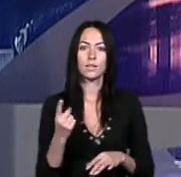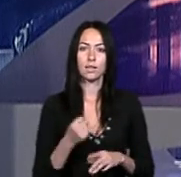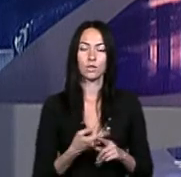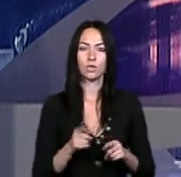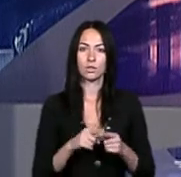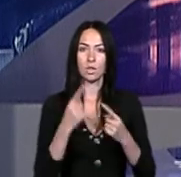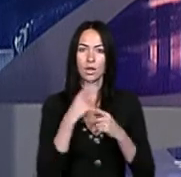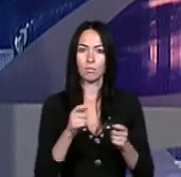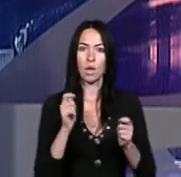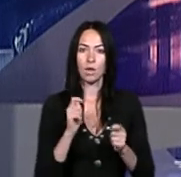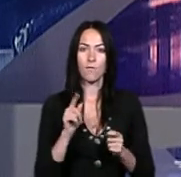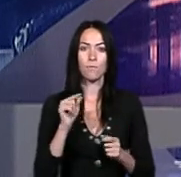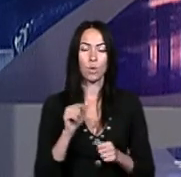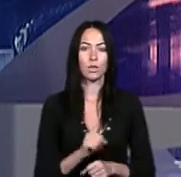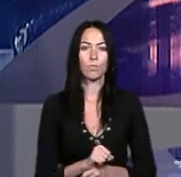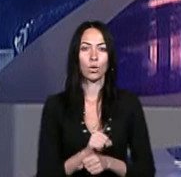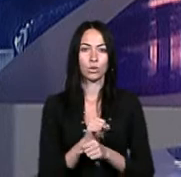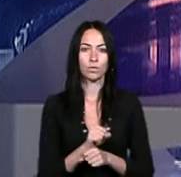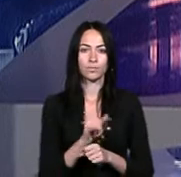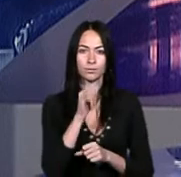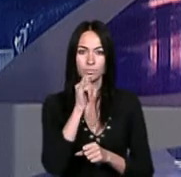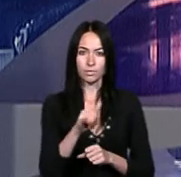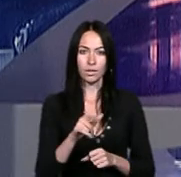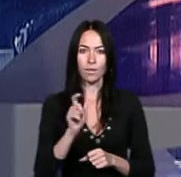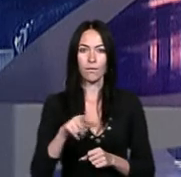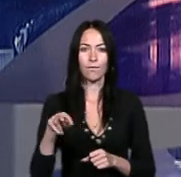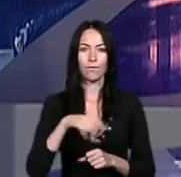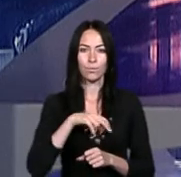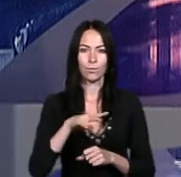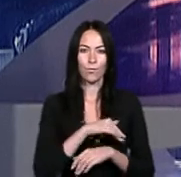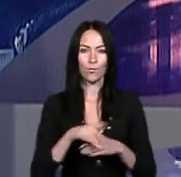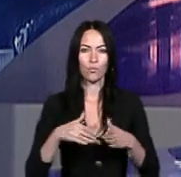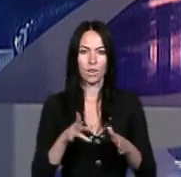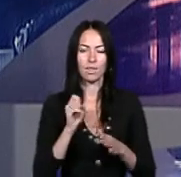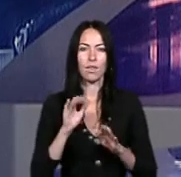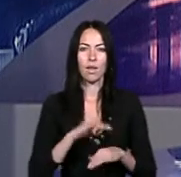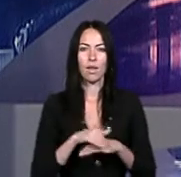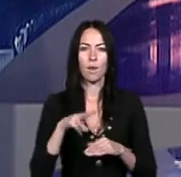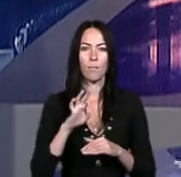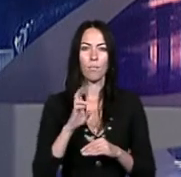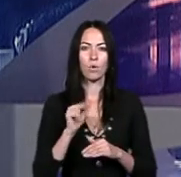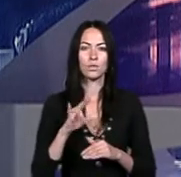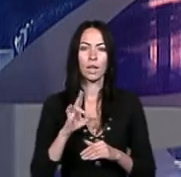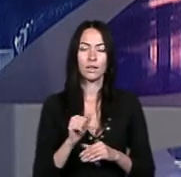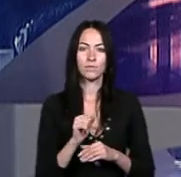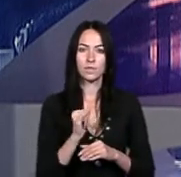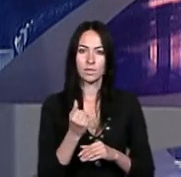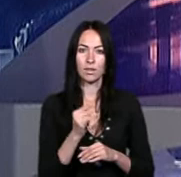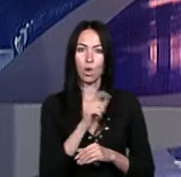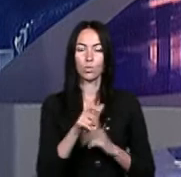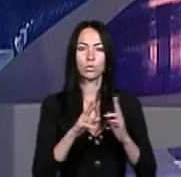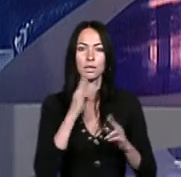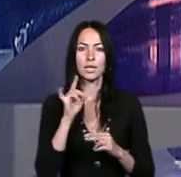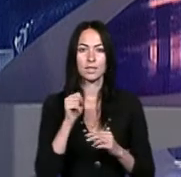гаслами. У понеділок протестувальники перекривали одну з вулиць на Москалівці. Люди скаржаться на те, що через викиди підприємства ночами